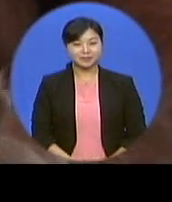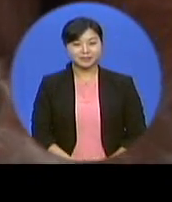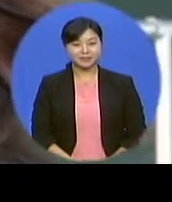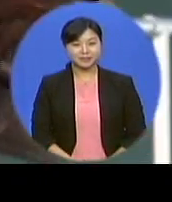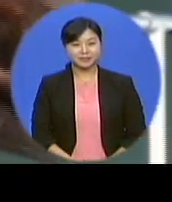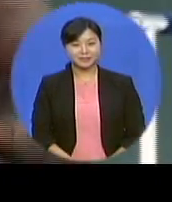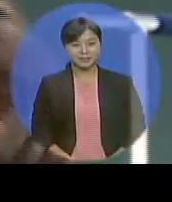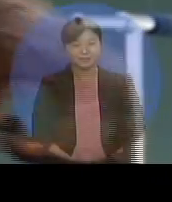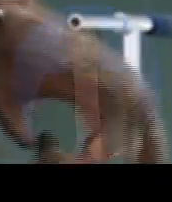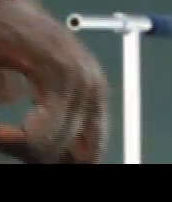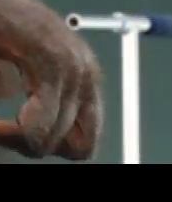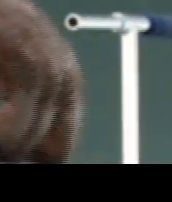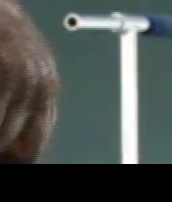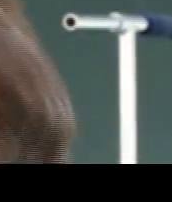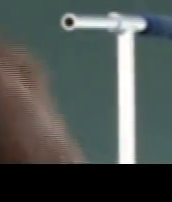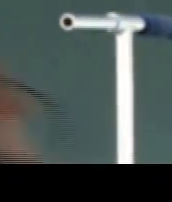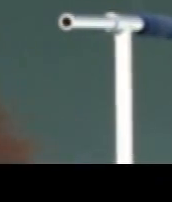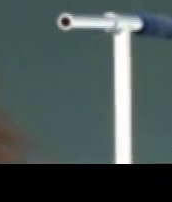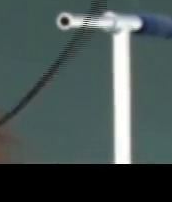감사합니다.